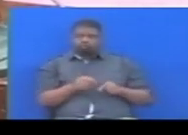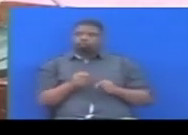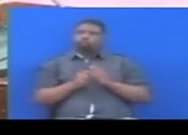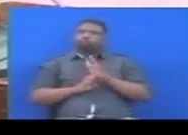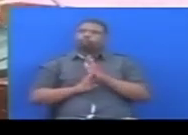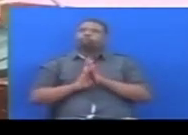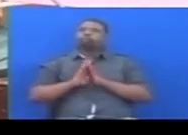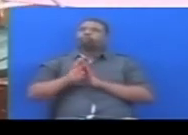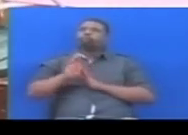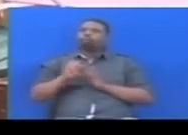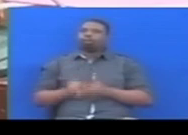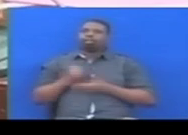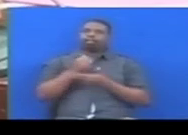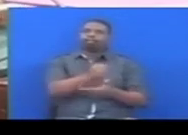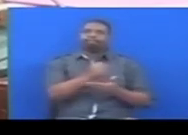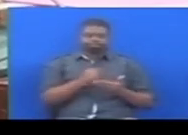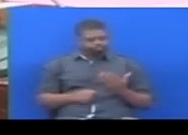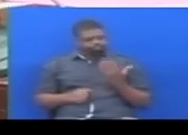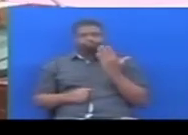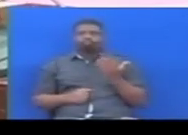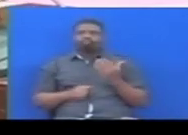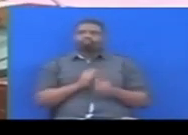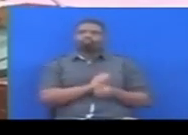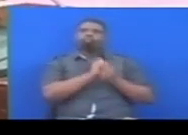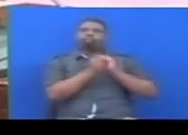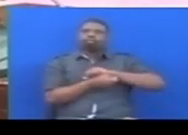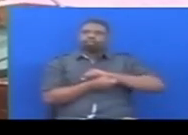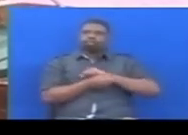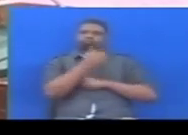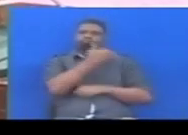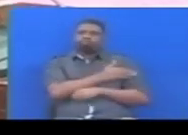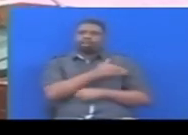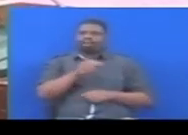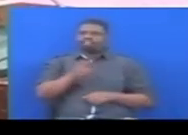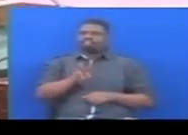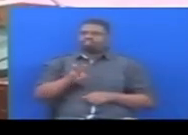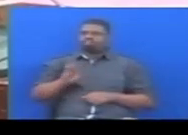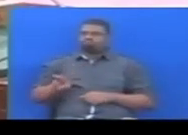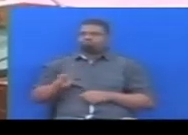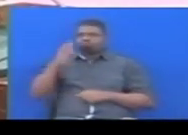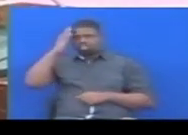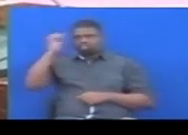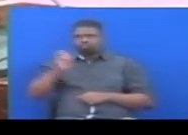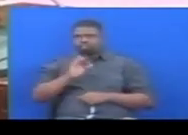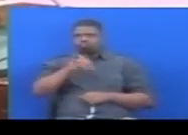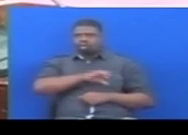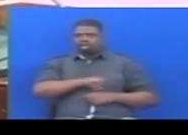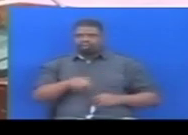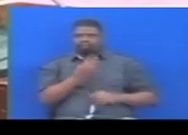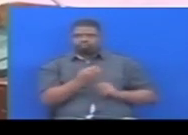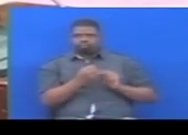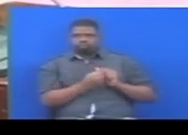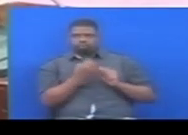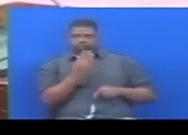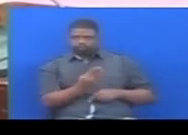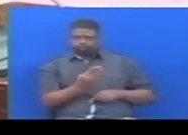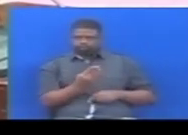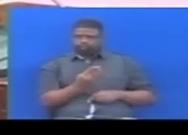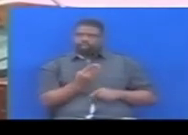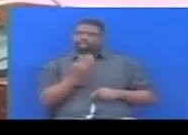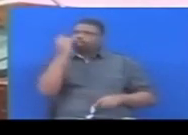Dodoma. Tano, kurekebisha mwongozo wa huduma za VVU na ukimwi wa mwaka 2014 kwa makundi yaliyo katika hatari zaidi